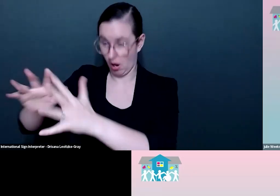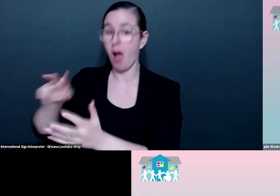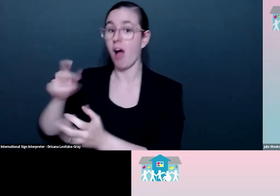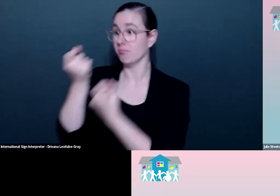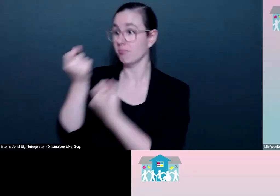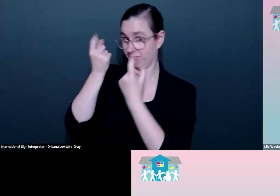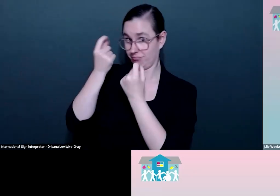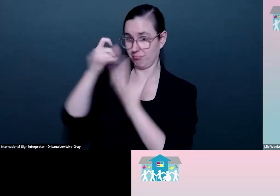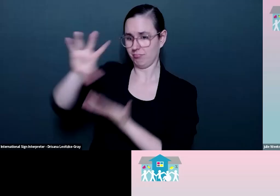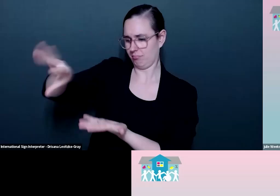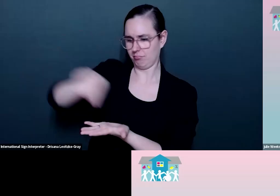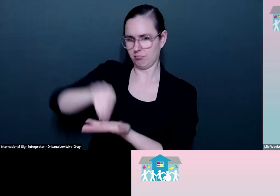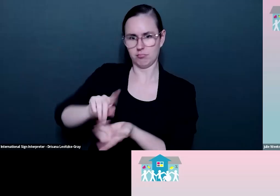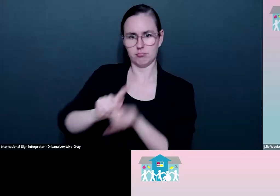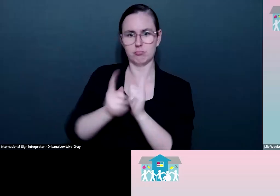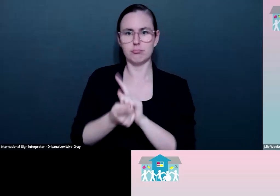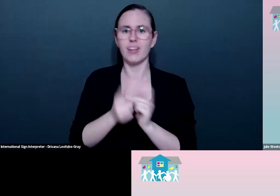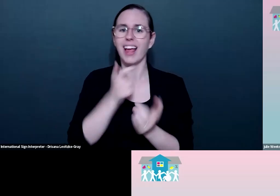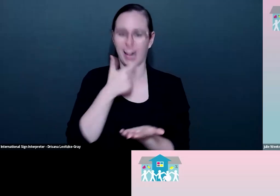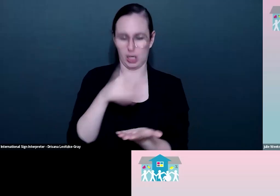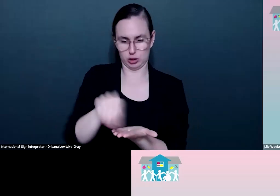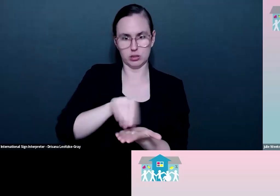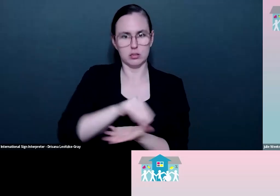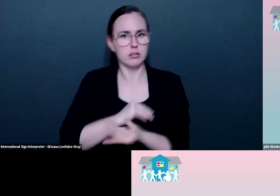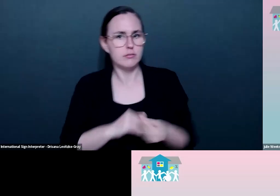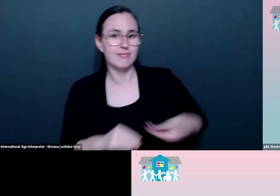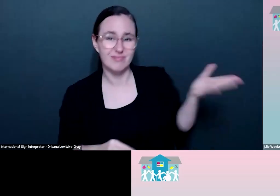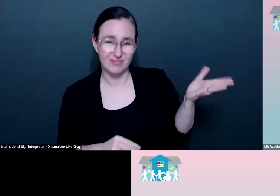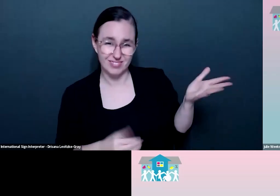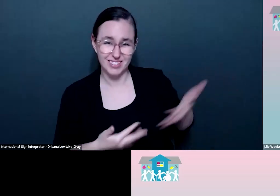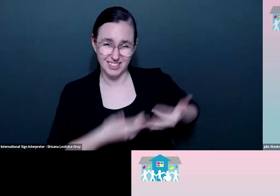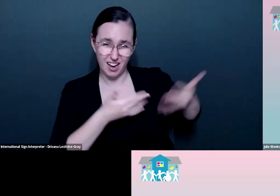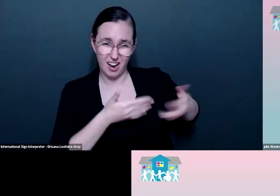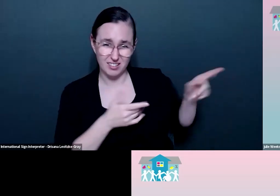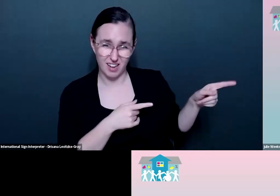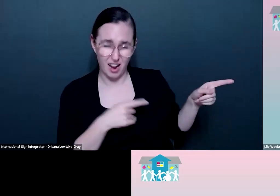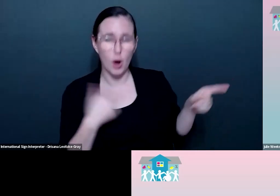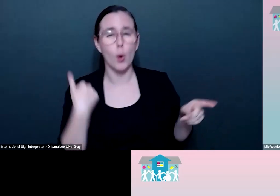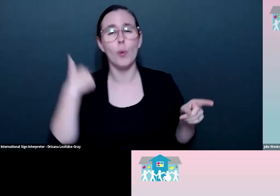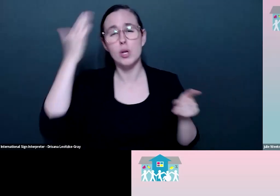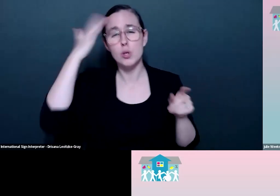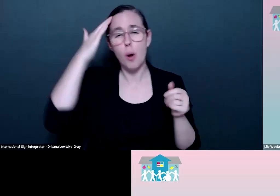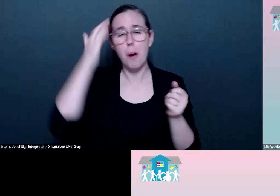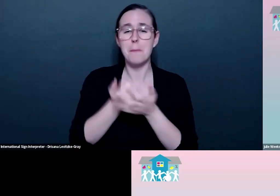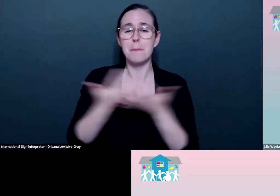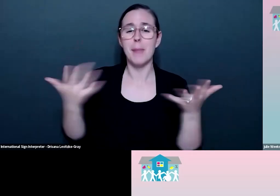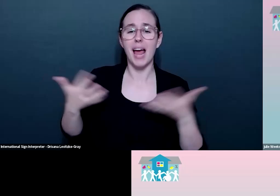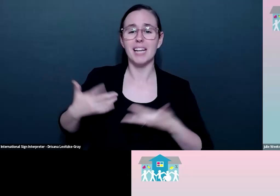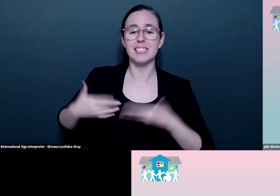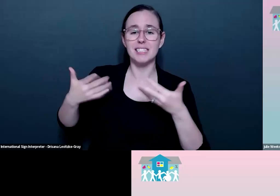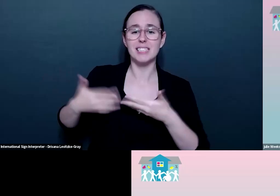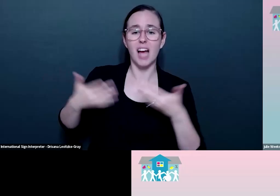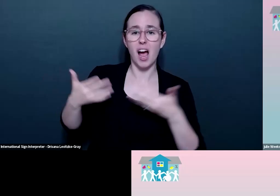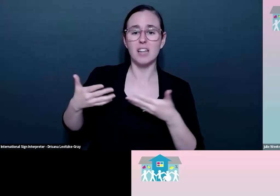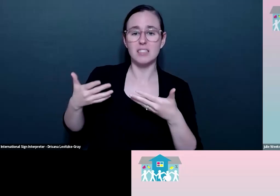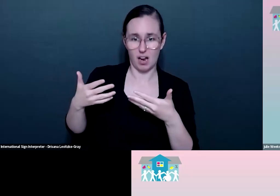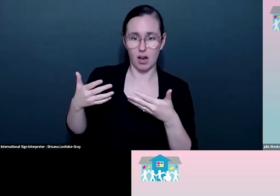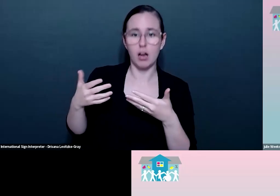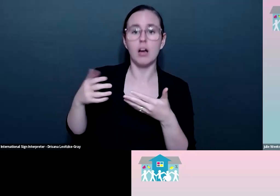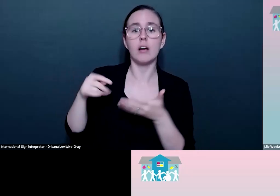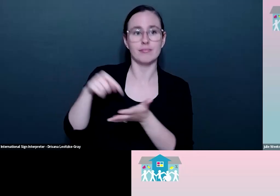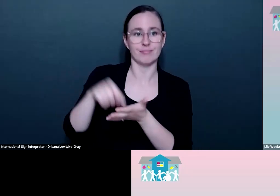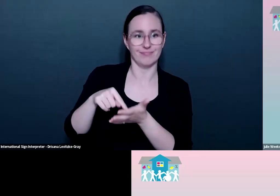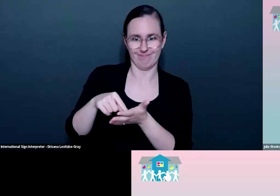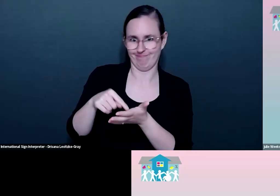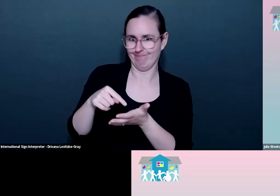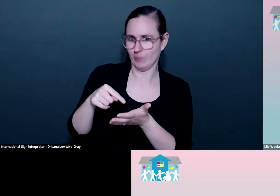ne sont pas totalement inclusifs, c'est-à-dire que la collection de données, les équipes qui sont sur